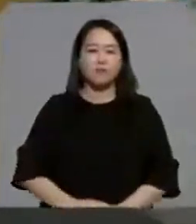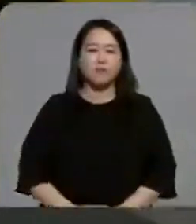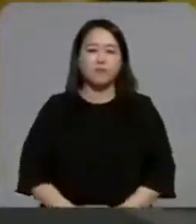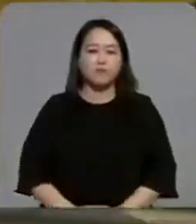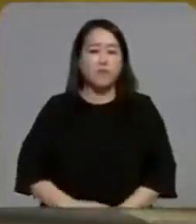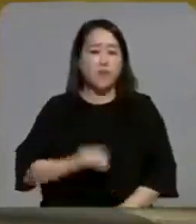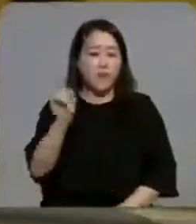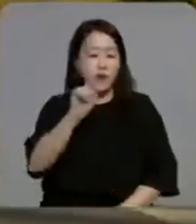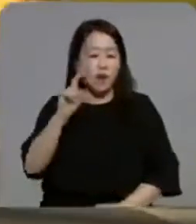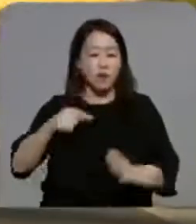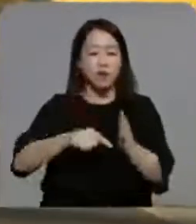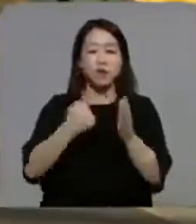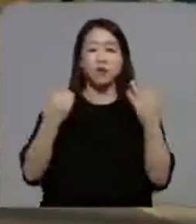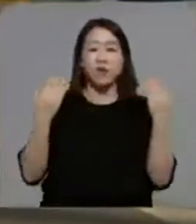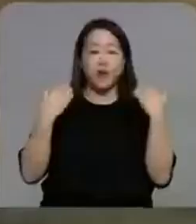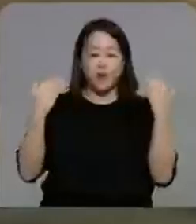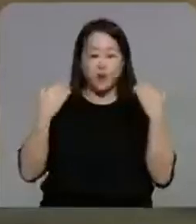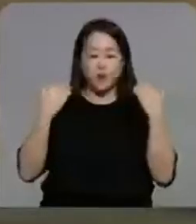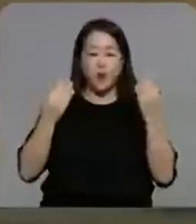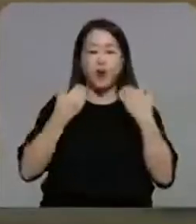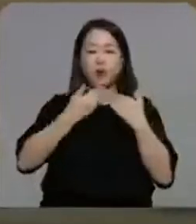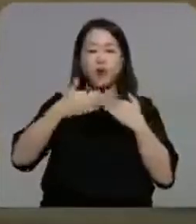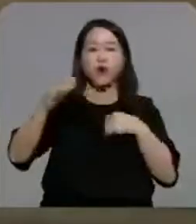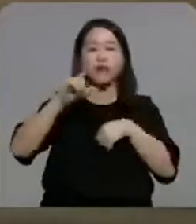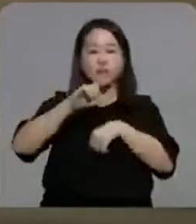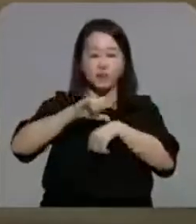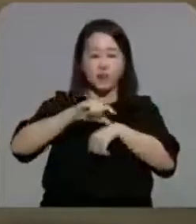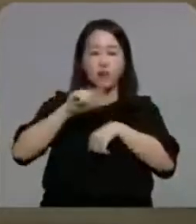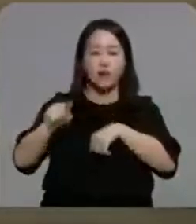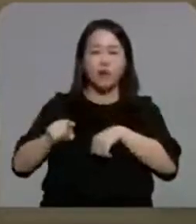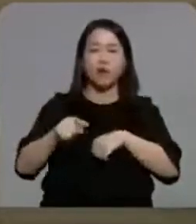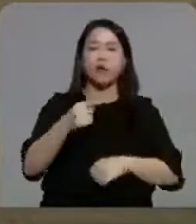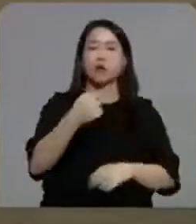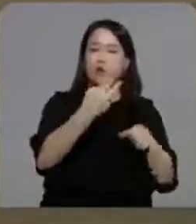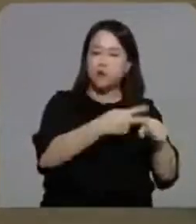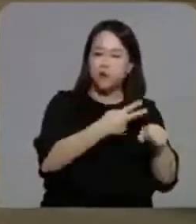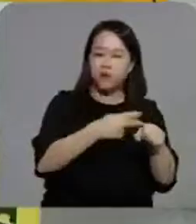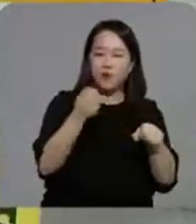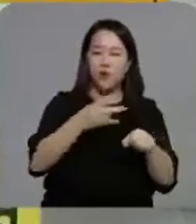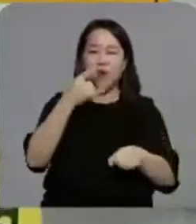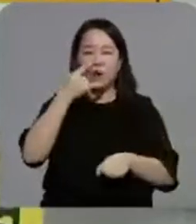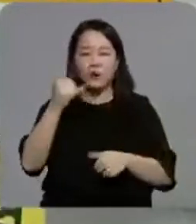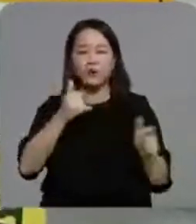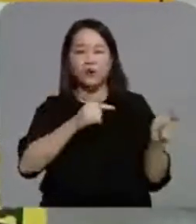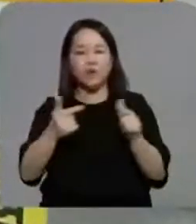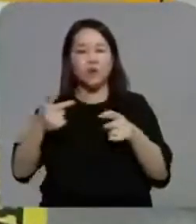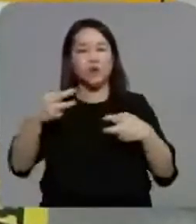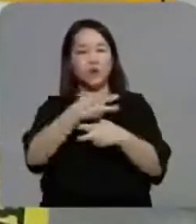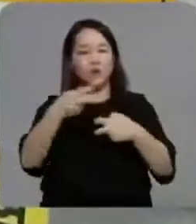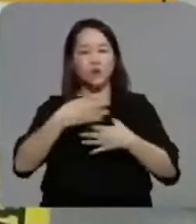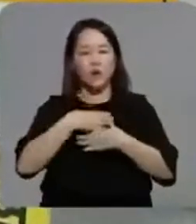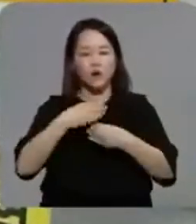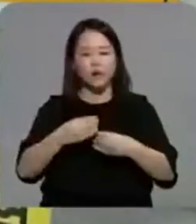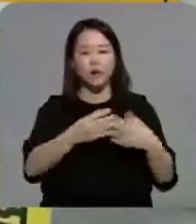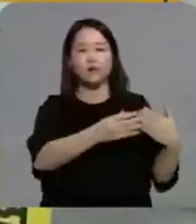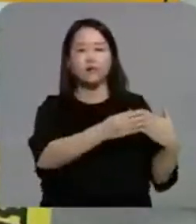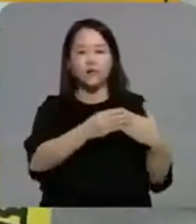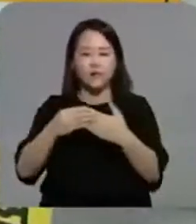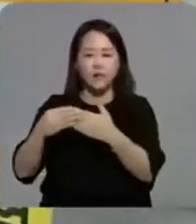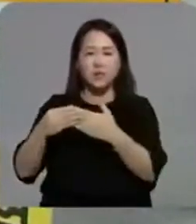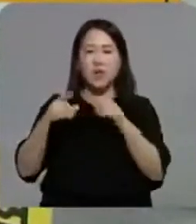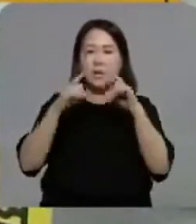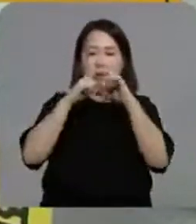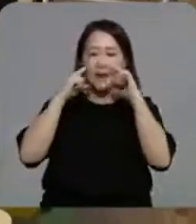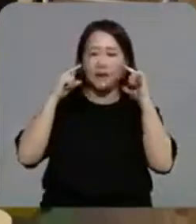한 초등학교의 등교 시간. 교사와 학부모들이 교통안전 지도에 나섰습니다. 마스크를 쓴 학생들은 차례로 발열 검사를